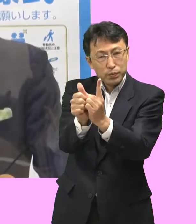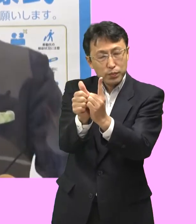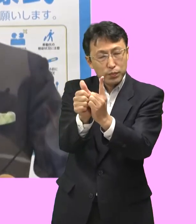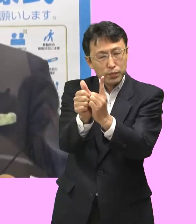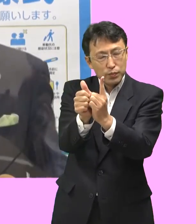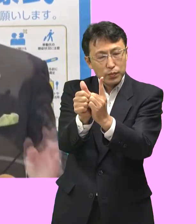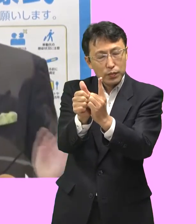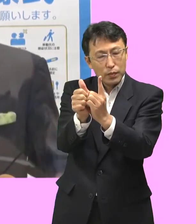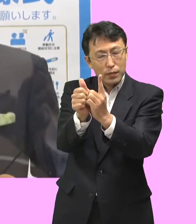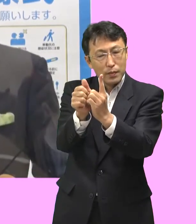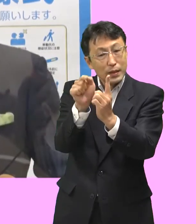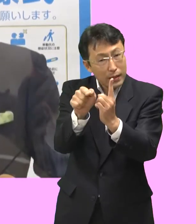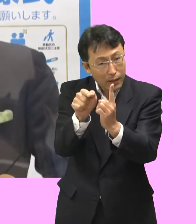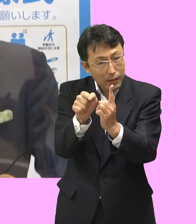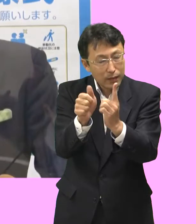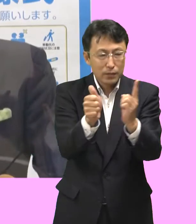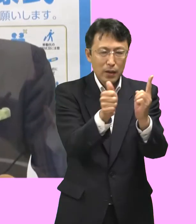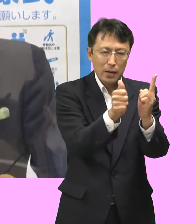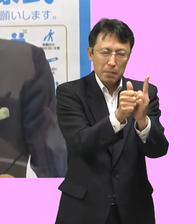ども、